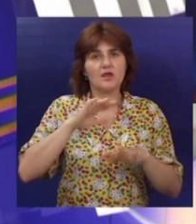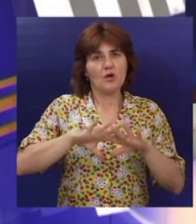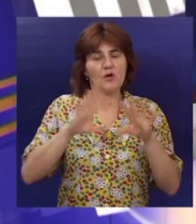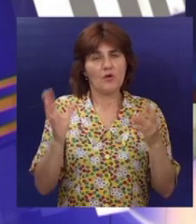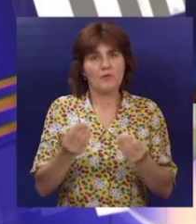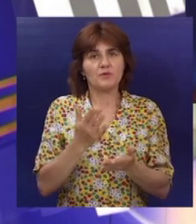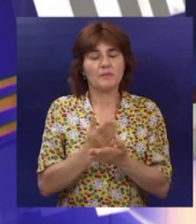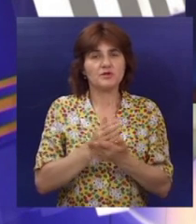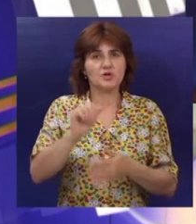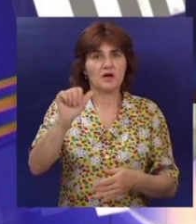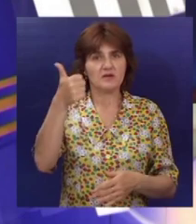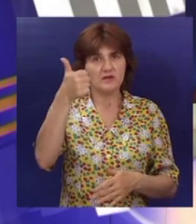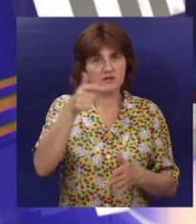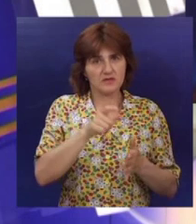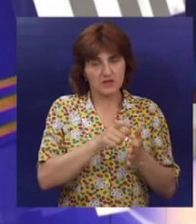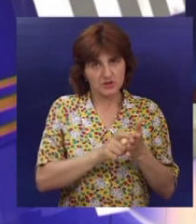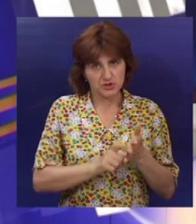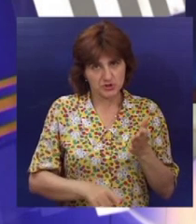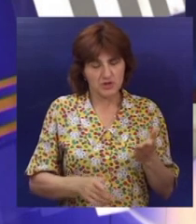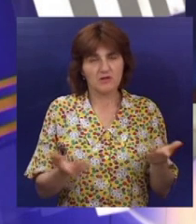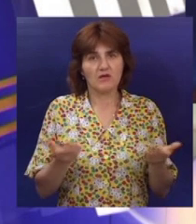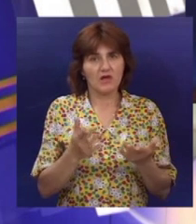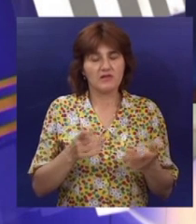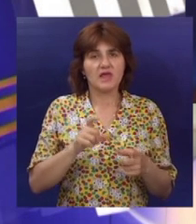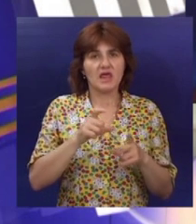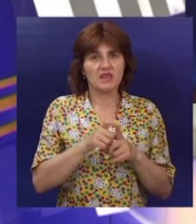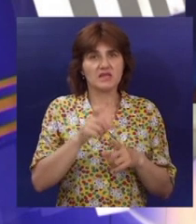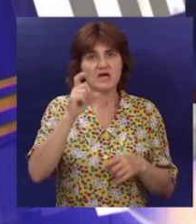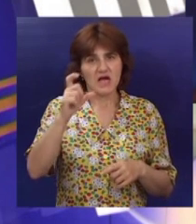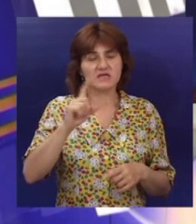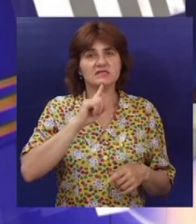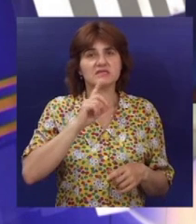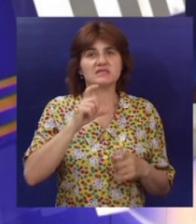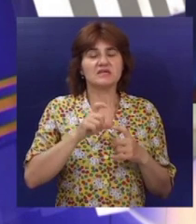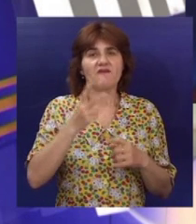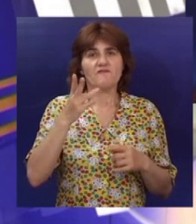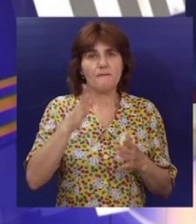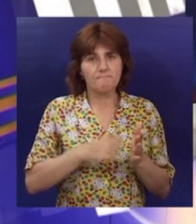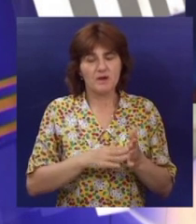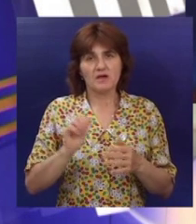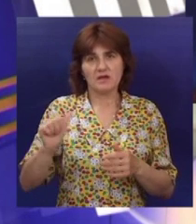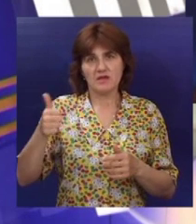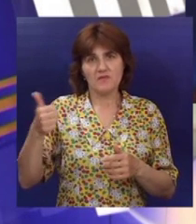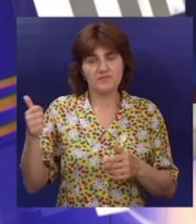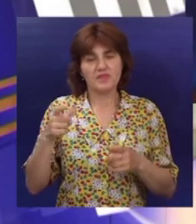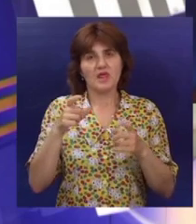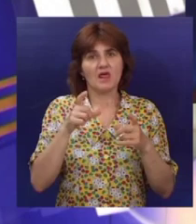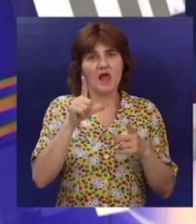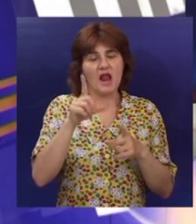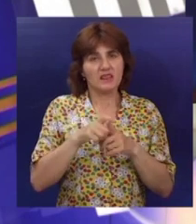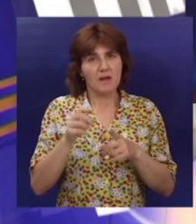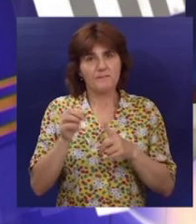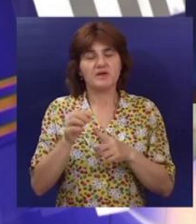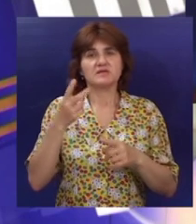imati 11 članova u kojem će, pored DS i SVM-a, po jedno mesto imati LSV, LDP, SPS